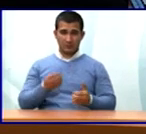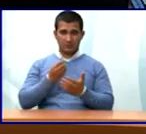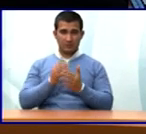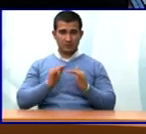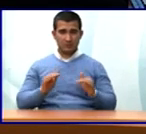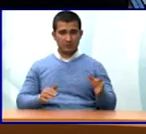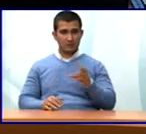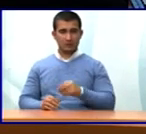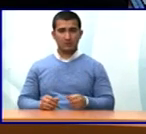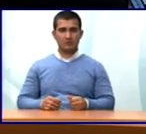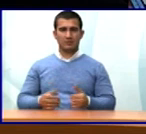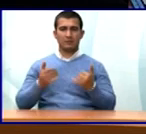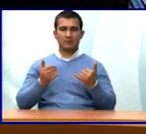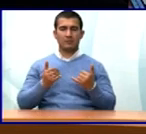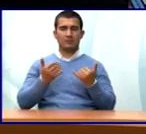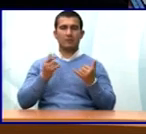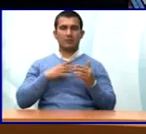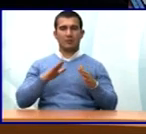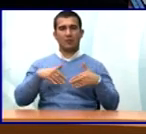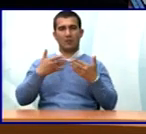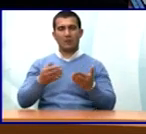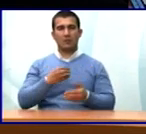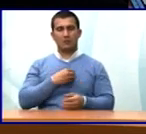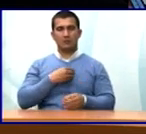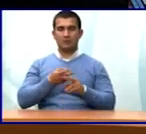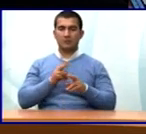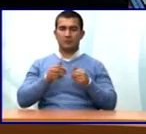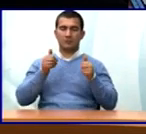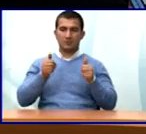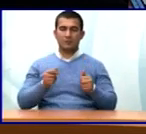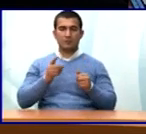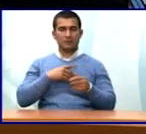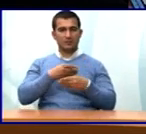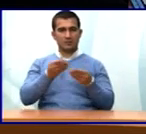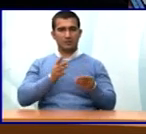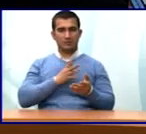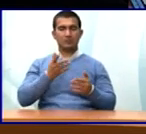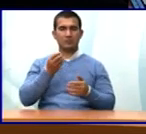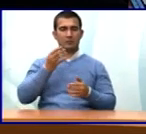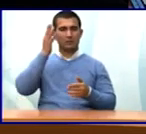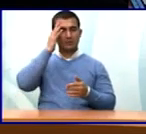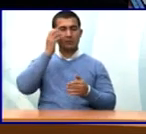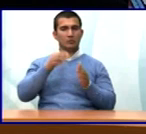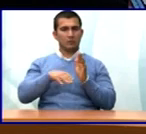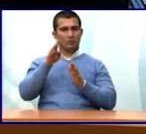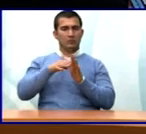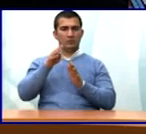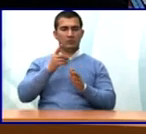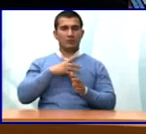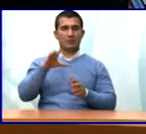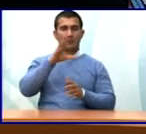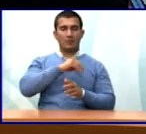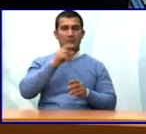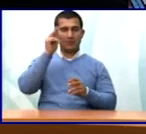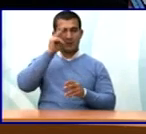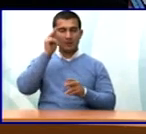Aziz o'quvchilar, sizlarga tavsiya sifatida quyidagini berdim. Demak, bilimimizni yana ham mustahkamlash uchun har bir fanda diktant